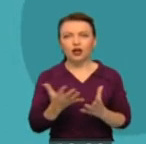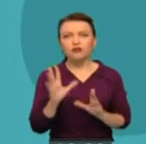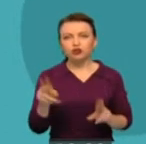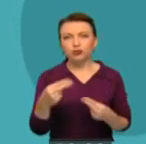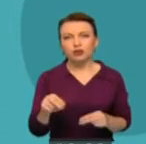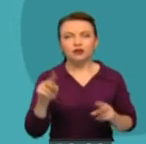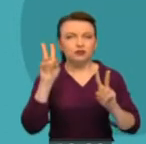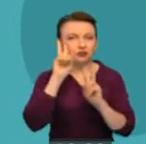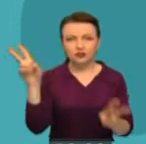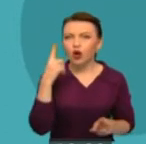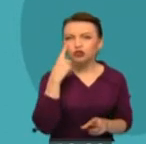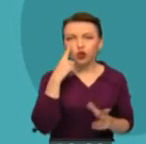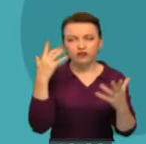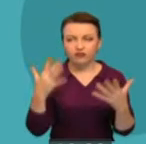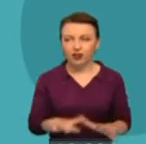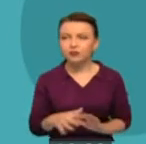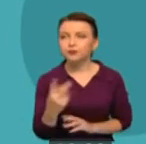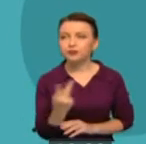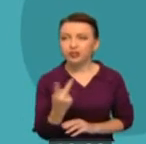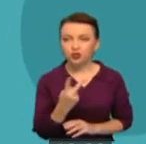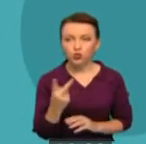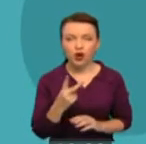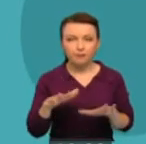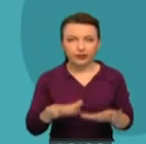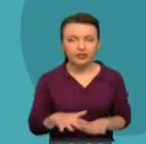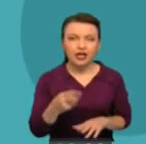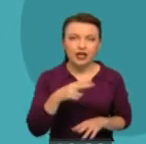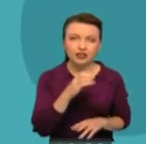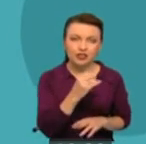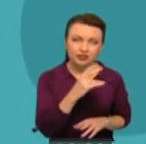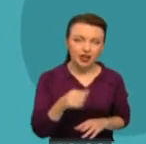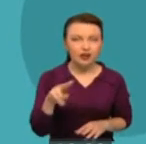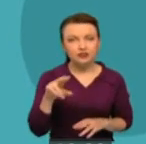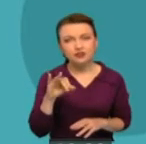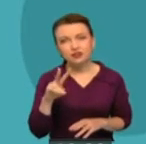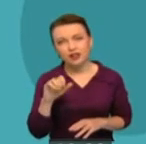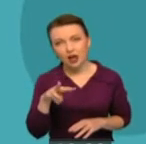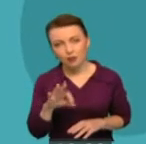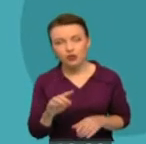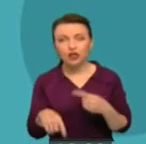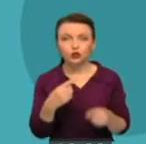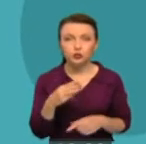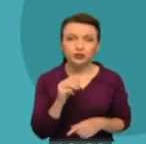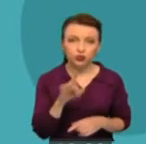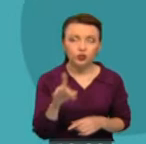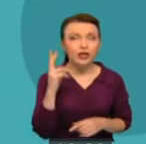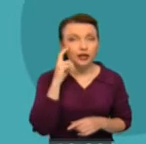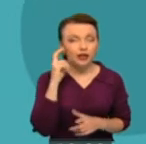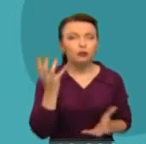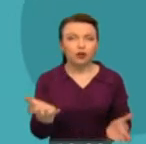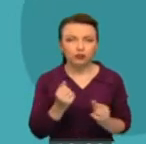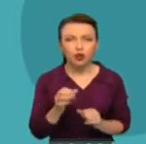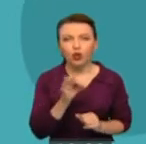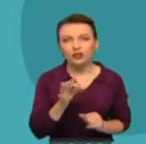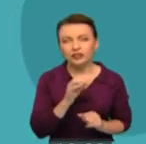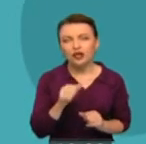не зазнала очкових втрат. Другу позицію досі ділять Десна і Динамо. У наступному турі кияни на Олімпійському приймуть Олександрію,